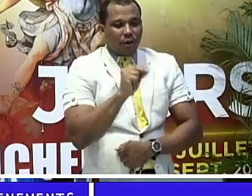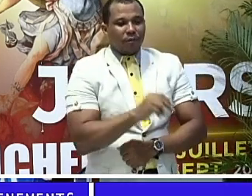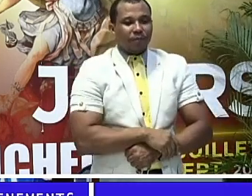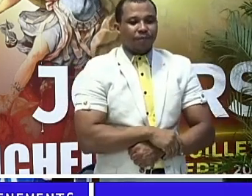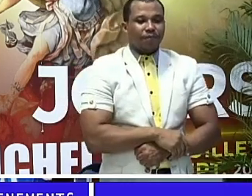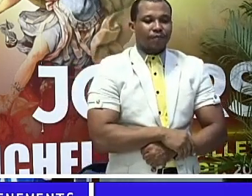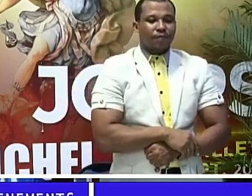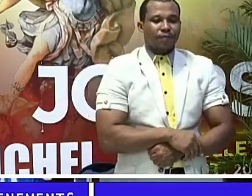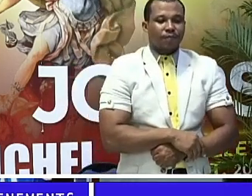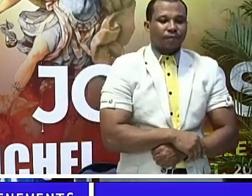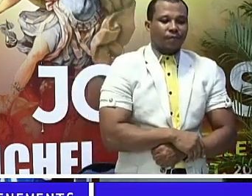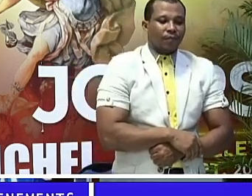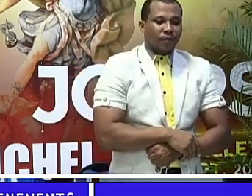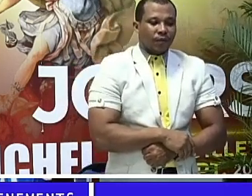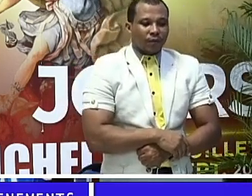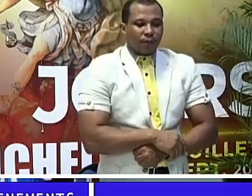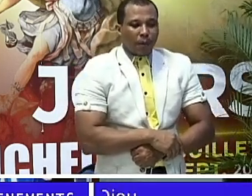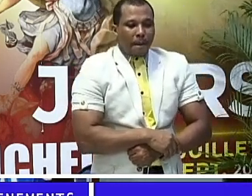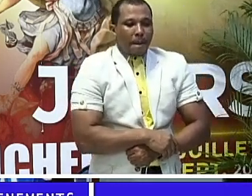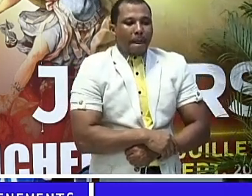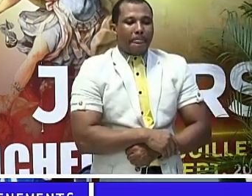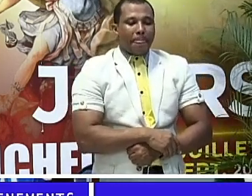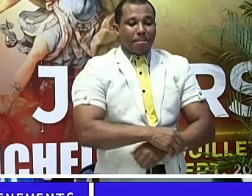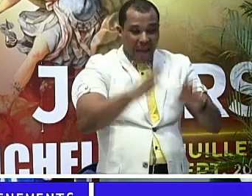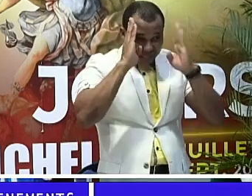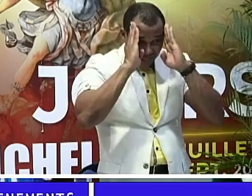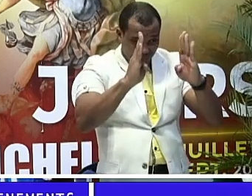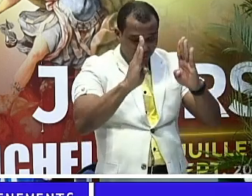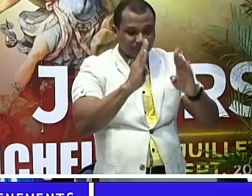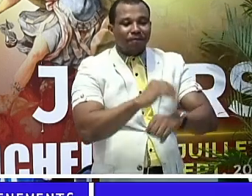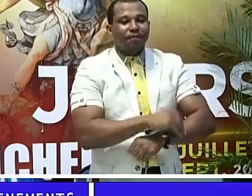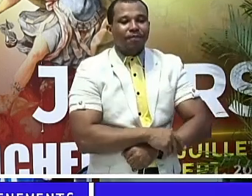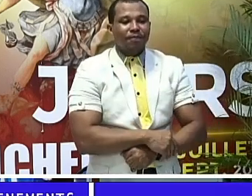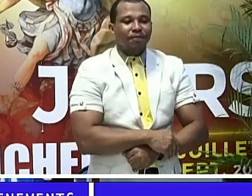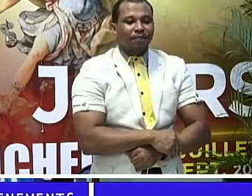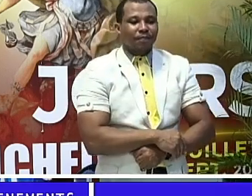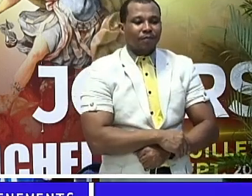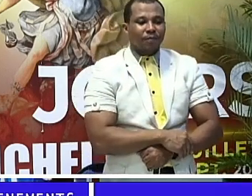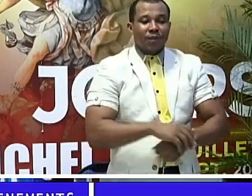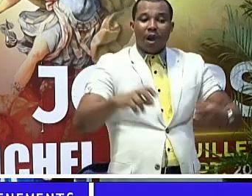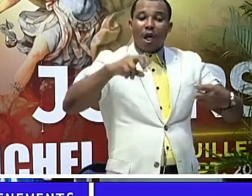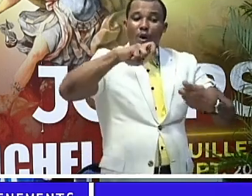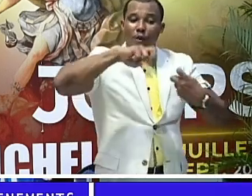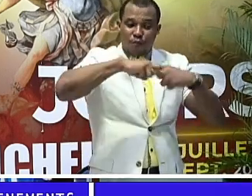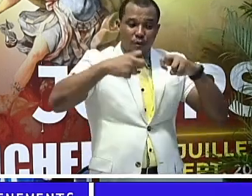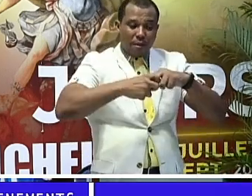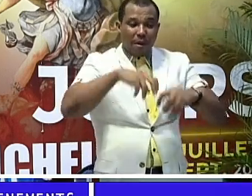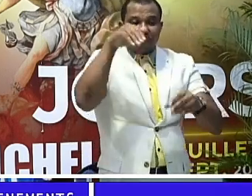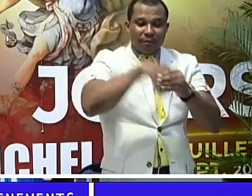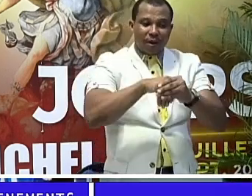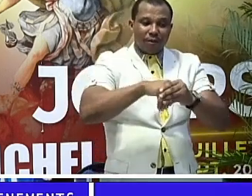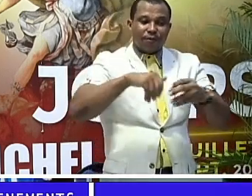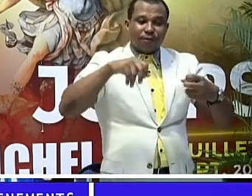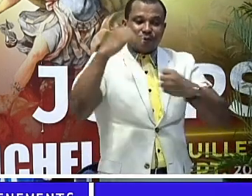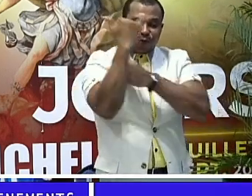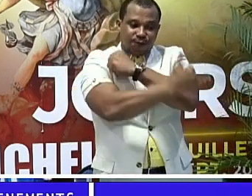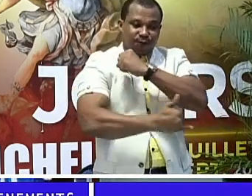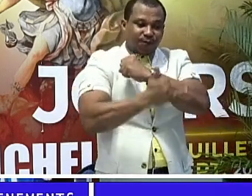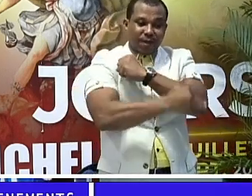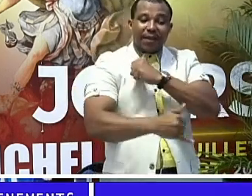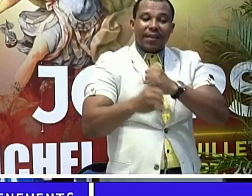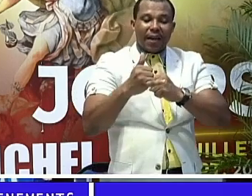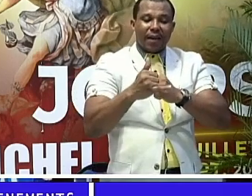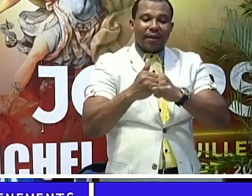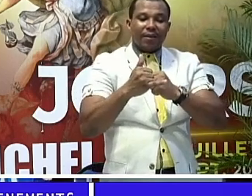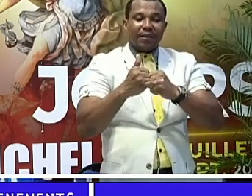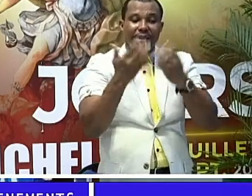l'église épiscopale, c'est pas la conférence épiscopale. Ou quoi le problème qui gagne dans le pays, frère Maxime? Ou est parti ça, li important?